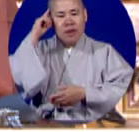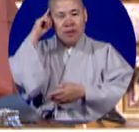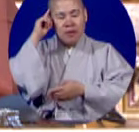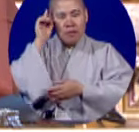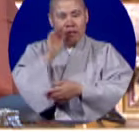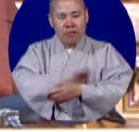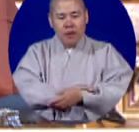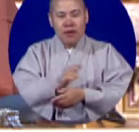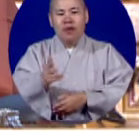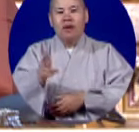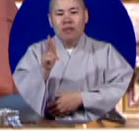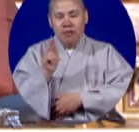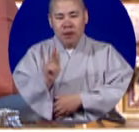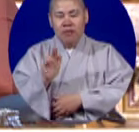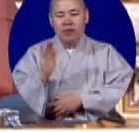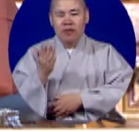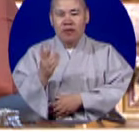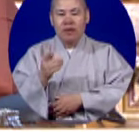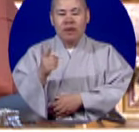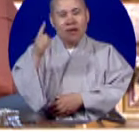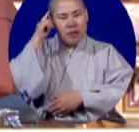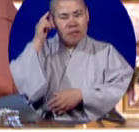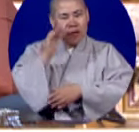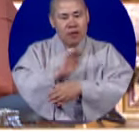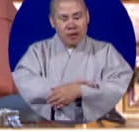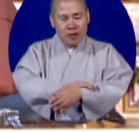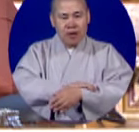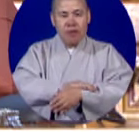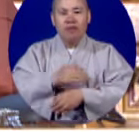반야바라밀입니다. 반야로 간다.